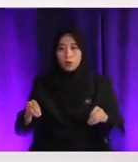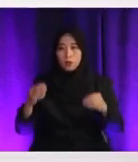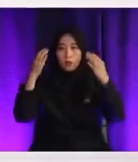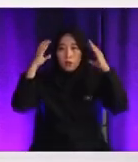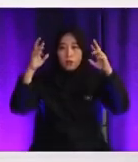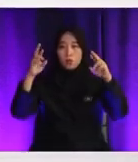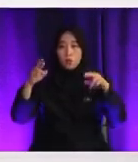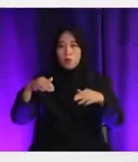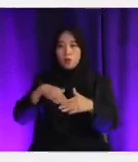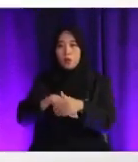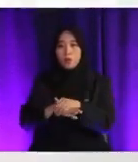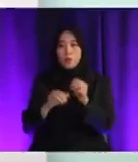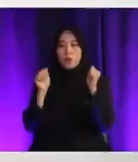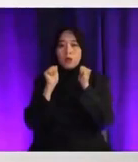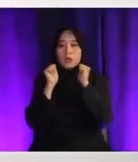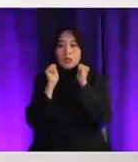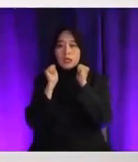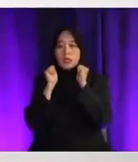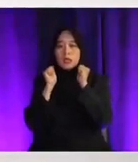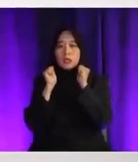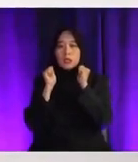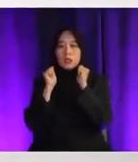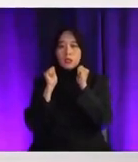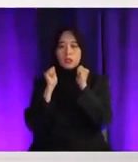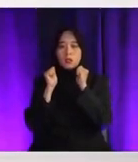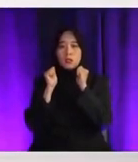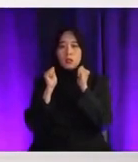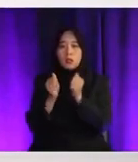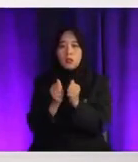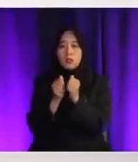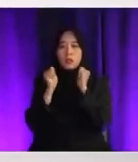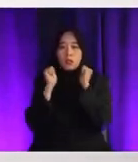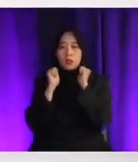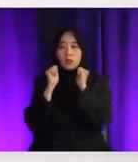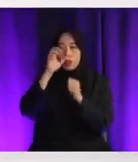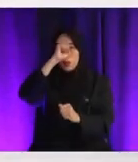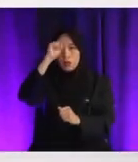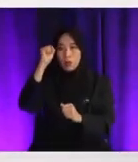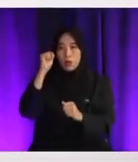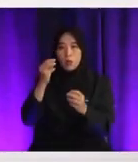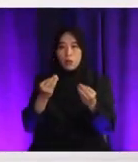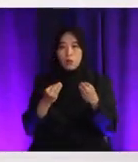dengan ais. Okey, laras suhu, saya rendamkan dengan ais sebab saya nak